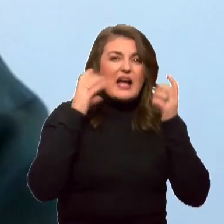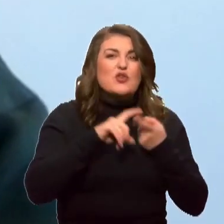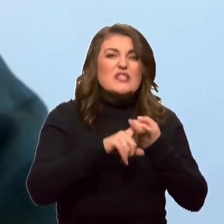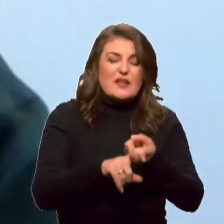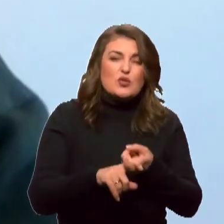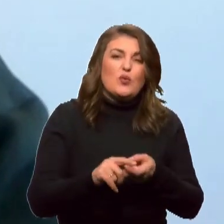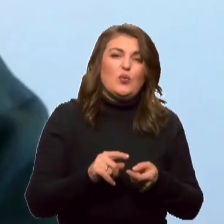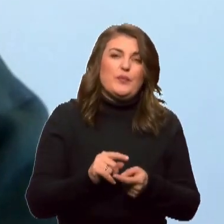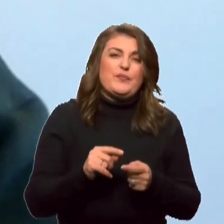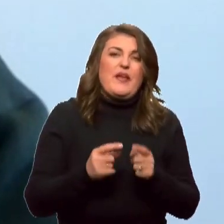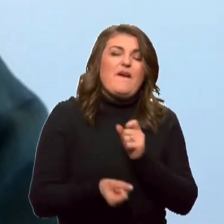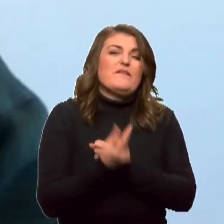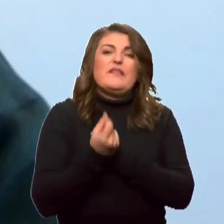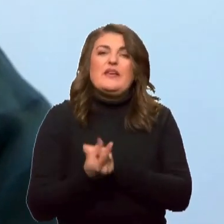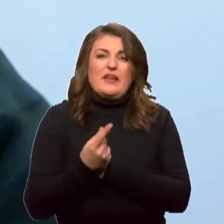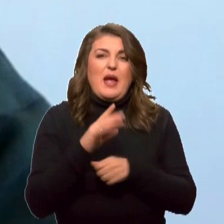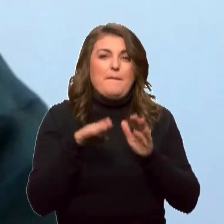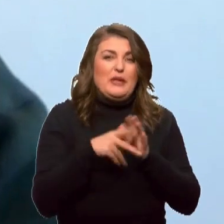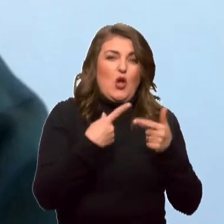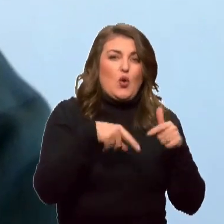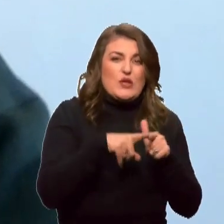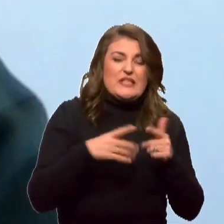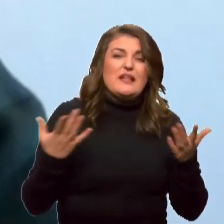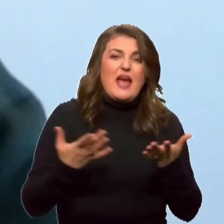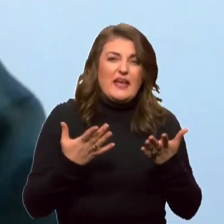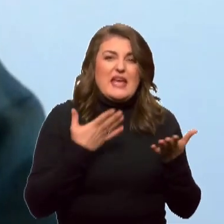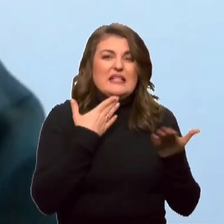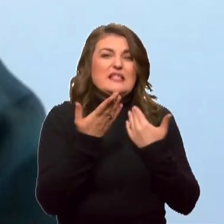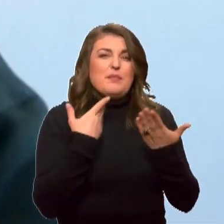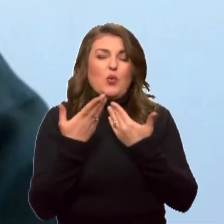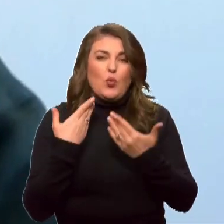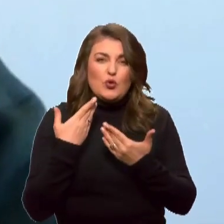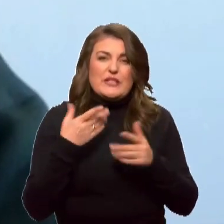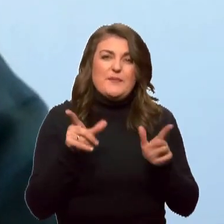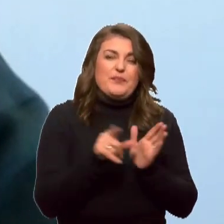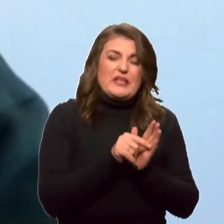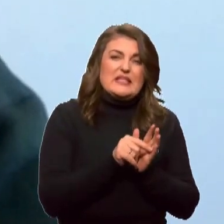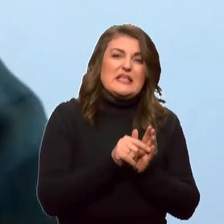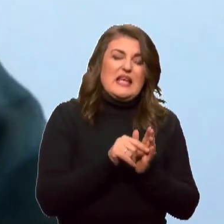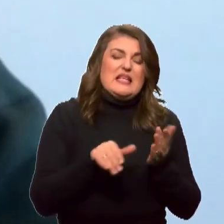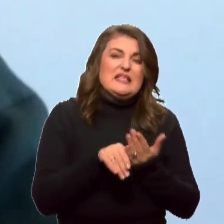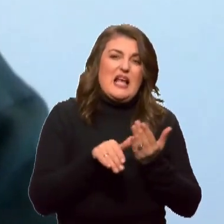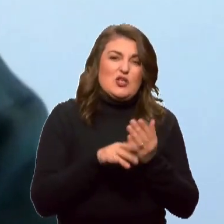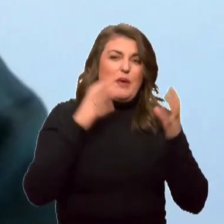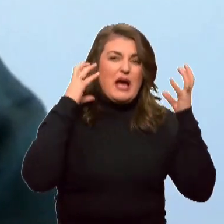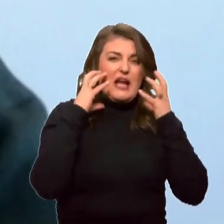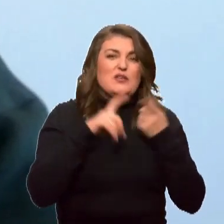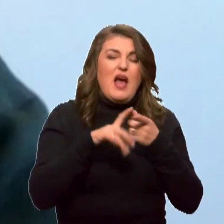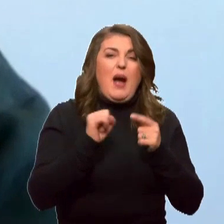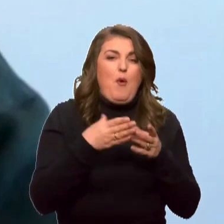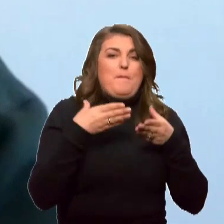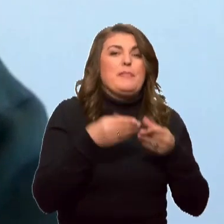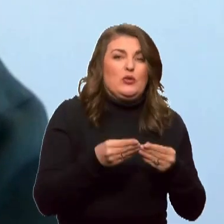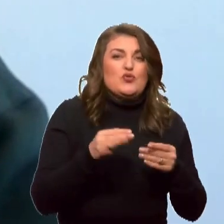тобто виявлення підрозділів, які спілкуються з засобами радіозв'язку, або придушення